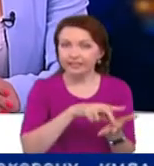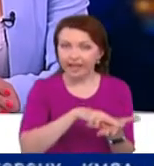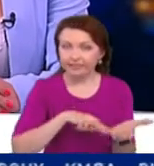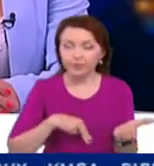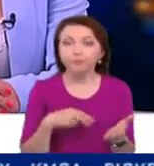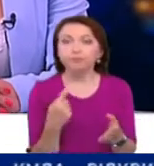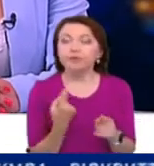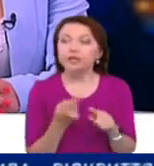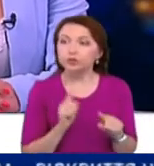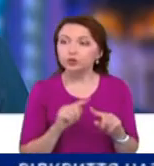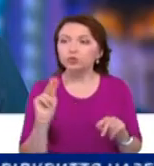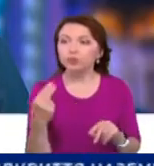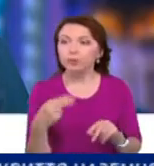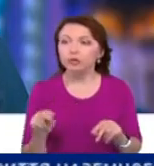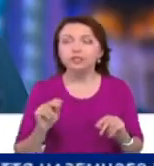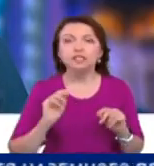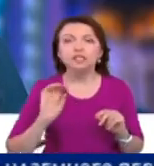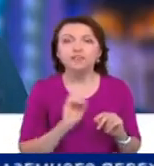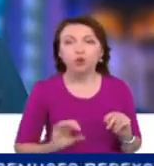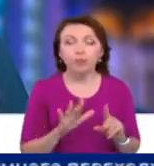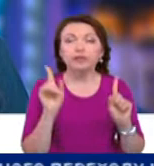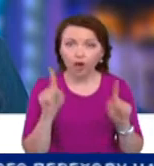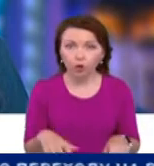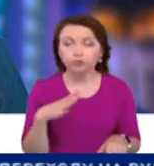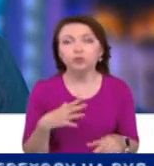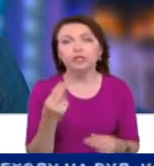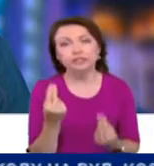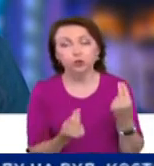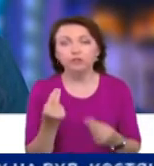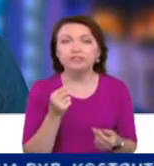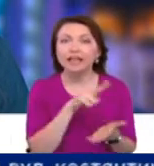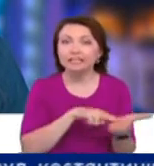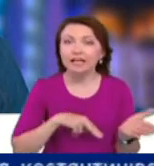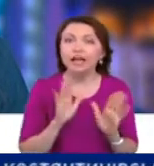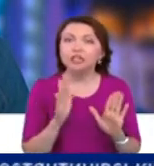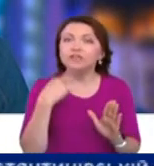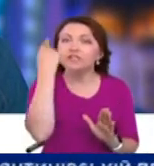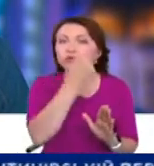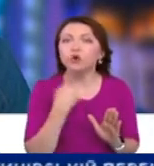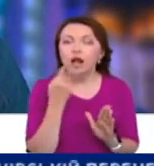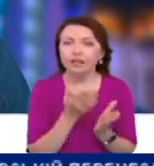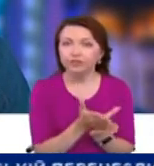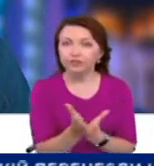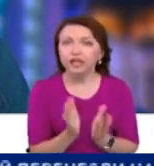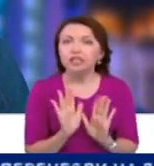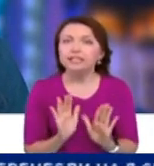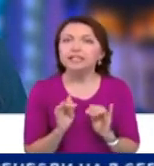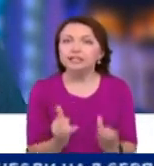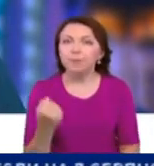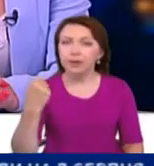На цьому чемпіонаті Європи також будуть розігруватися ліцензії, але тільки в індивідуальних видах і тільки для